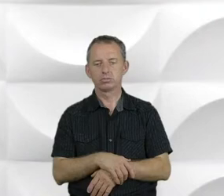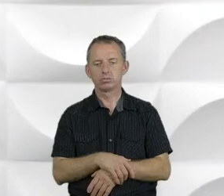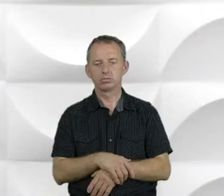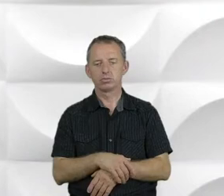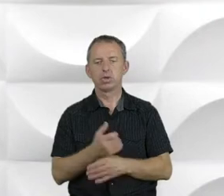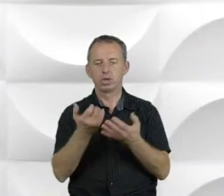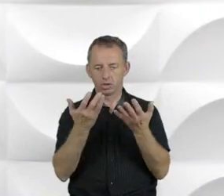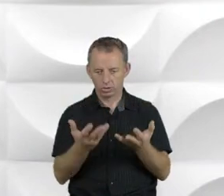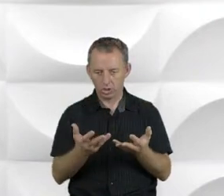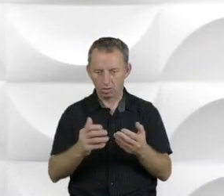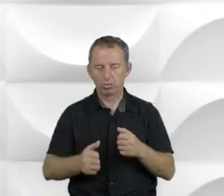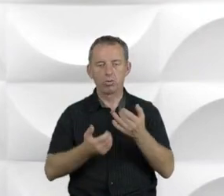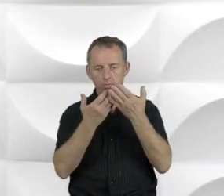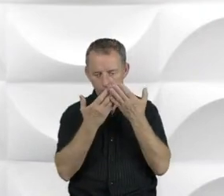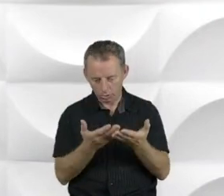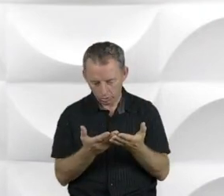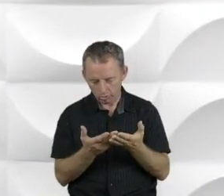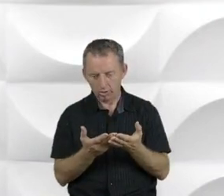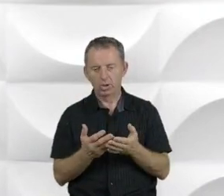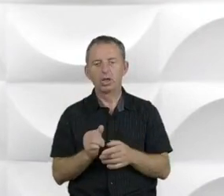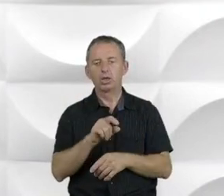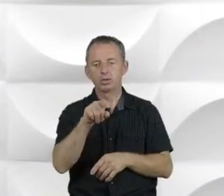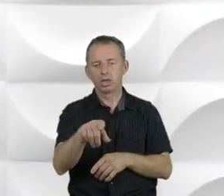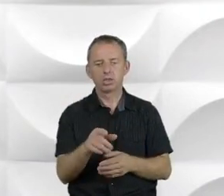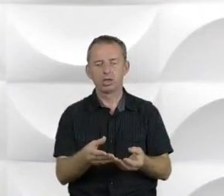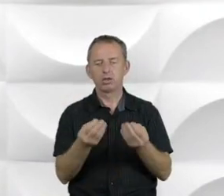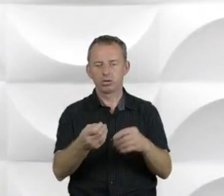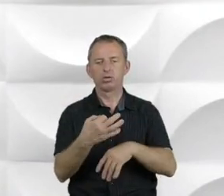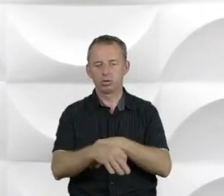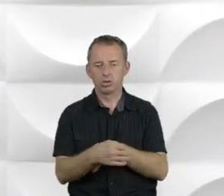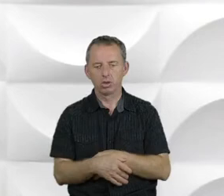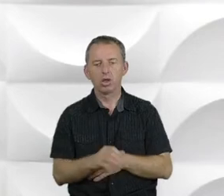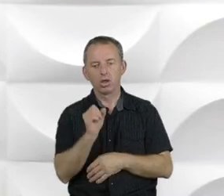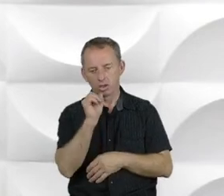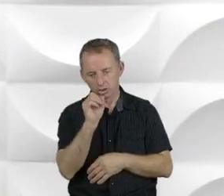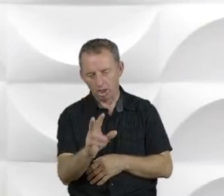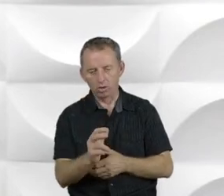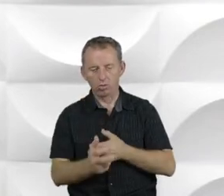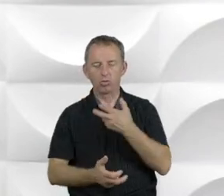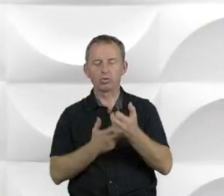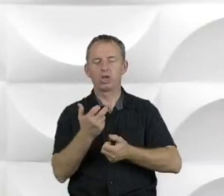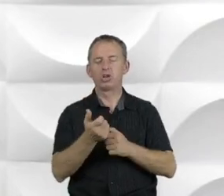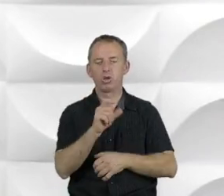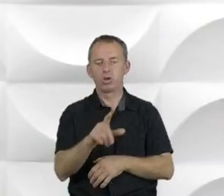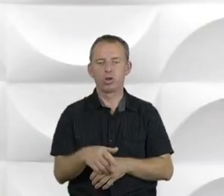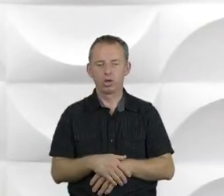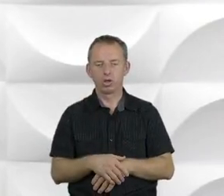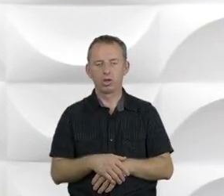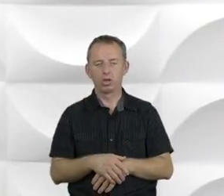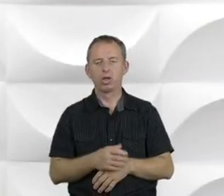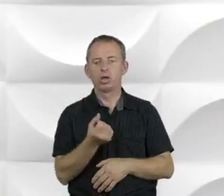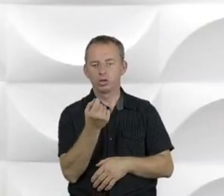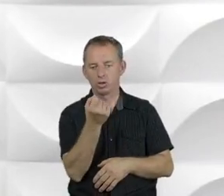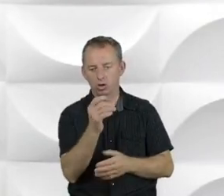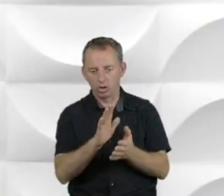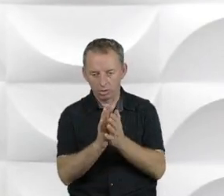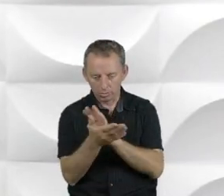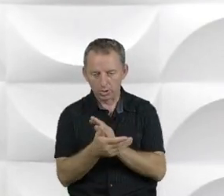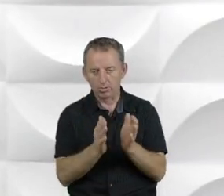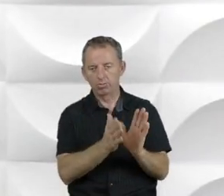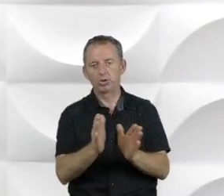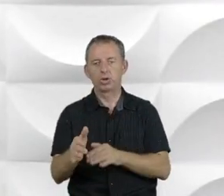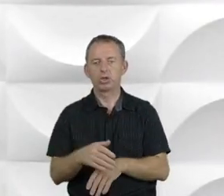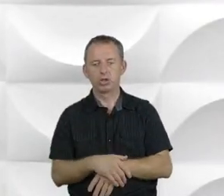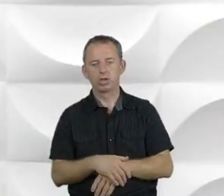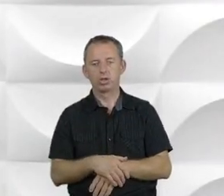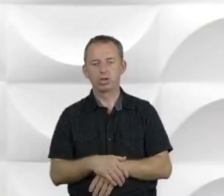Chciałbym podziękować Bogu za to, że tak to uczynił. Troszeczkę zmienimy może porządek,